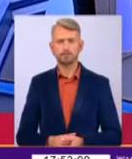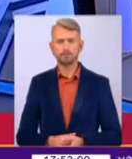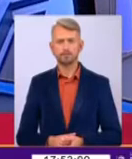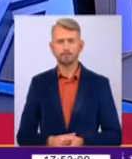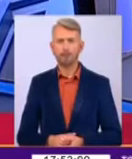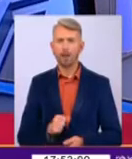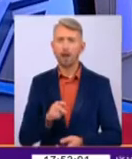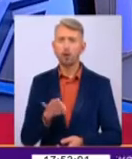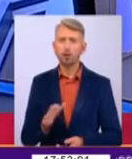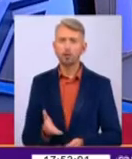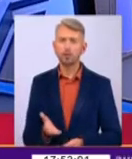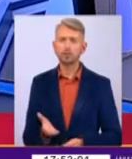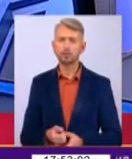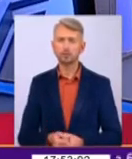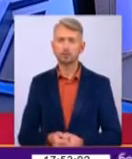Алло?